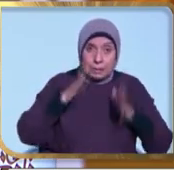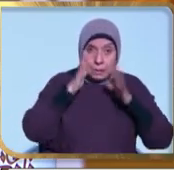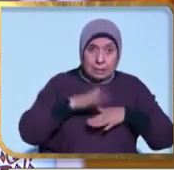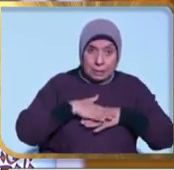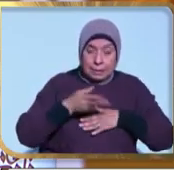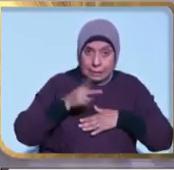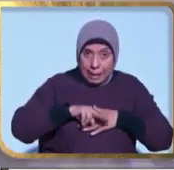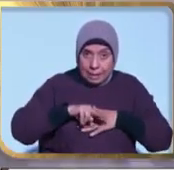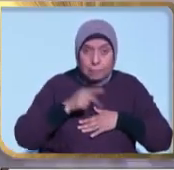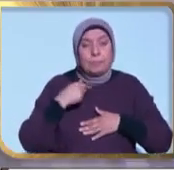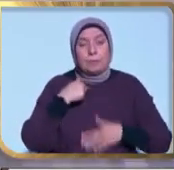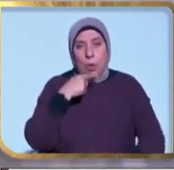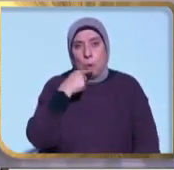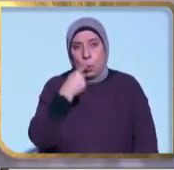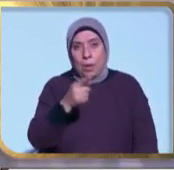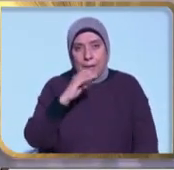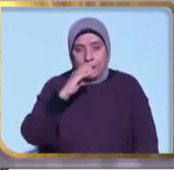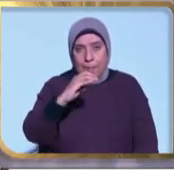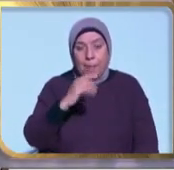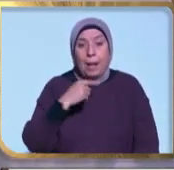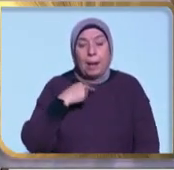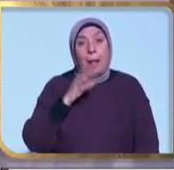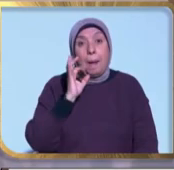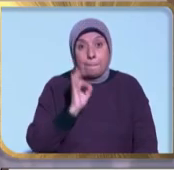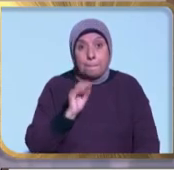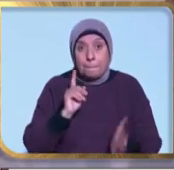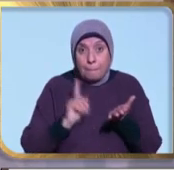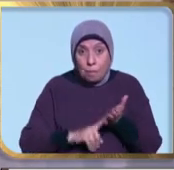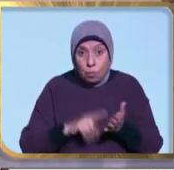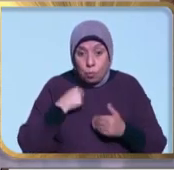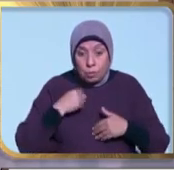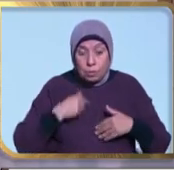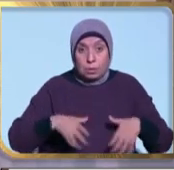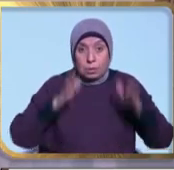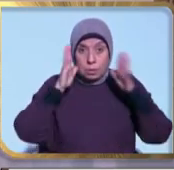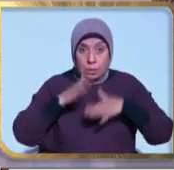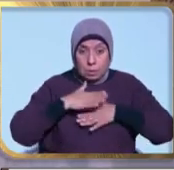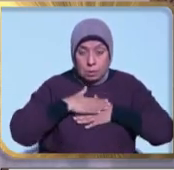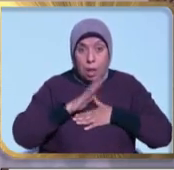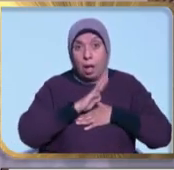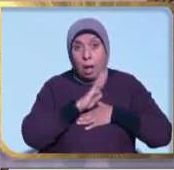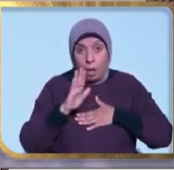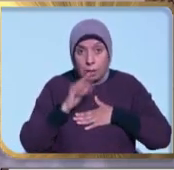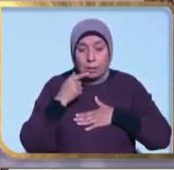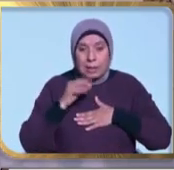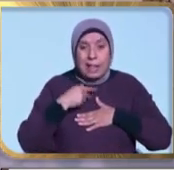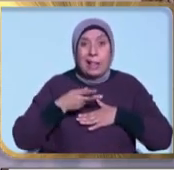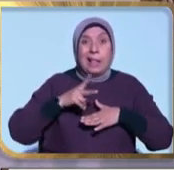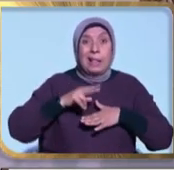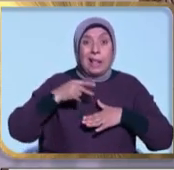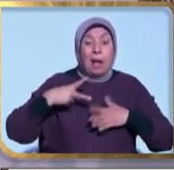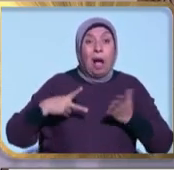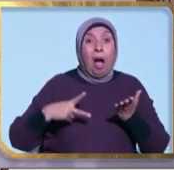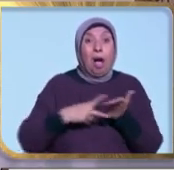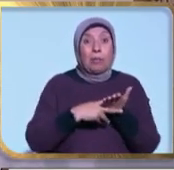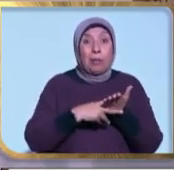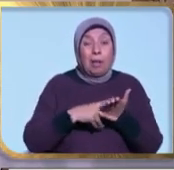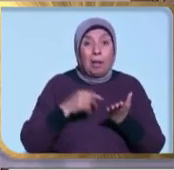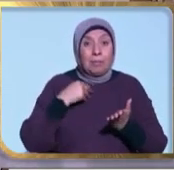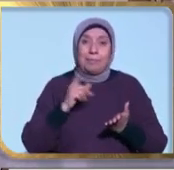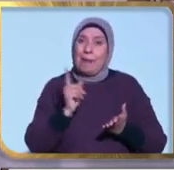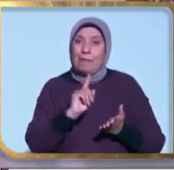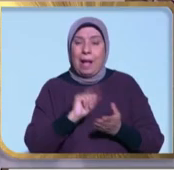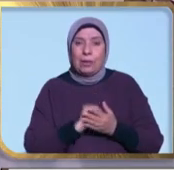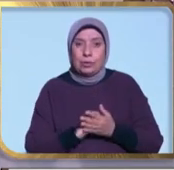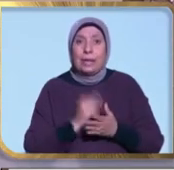الصلاه يعني بعد الدخول فيها لا يجوز الخروج منها ده الاصل لقول الله تعالى يا ايها